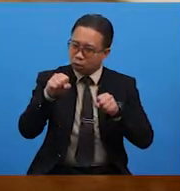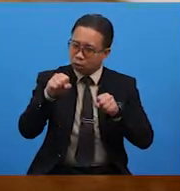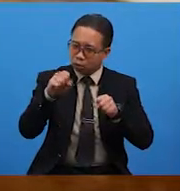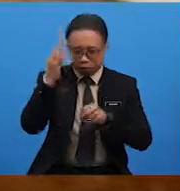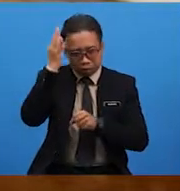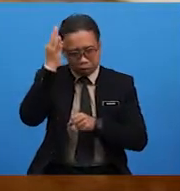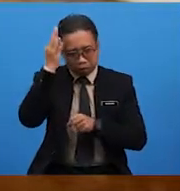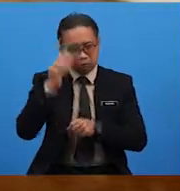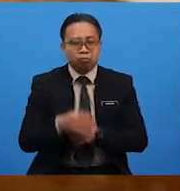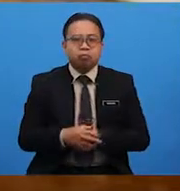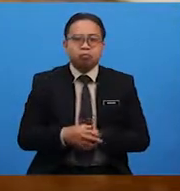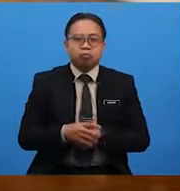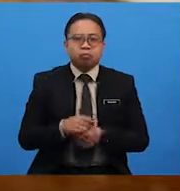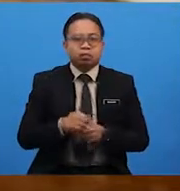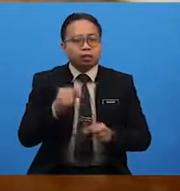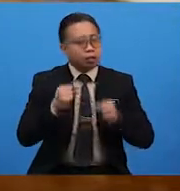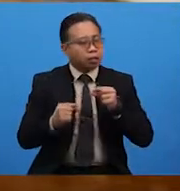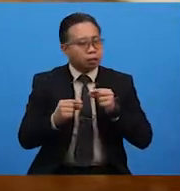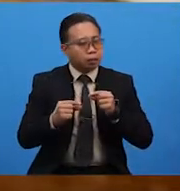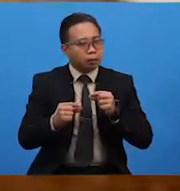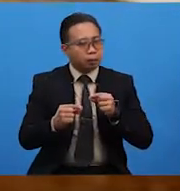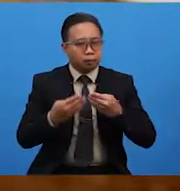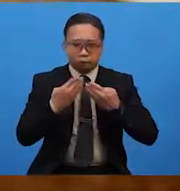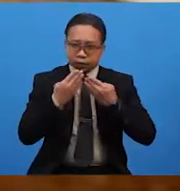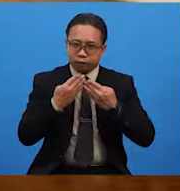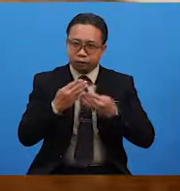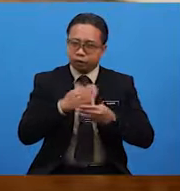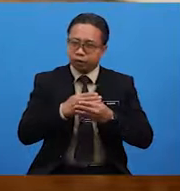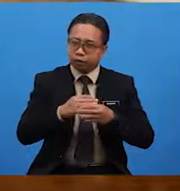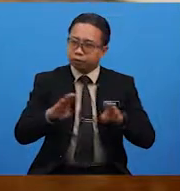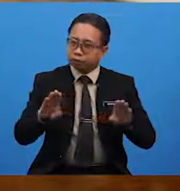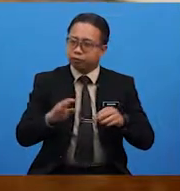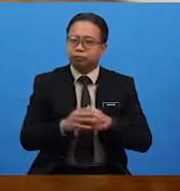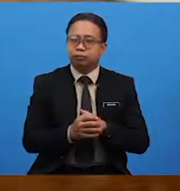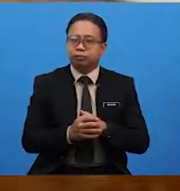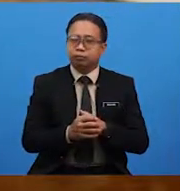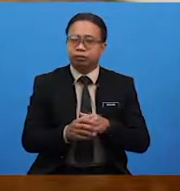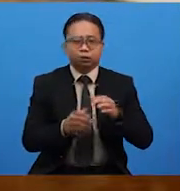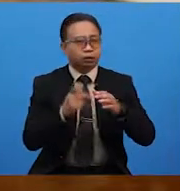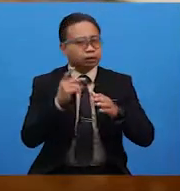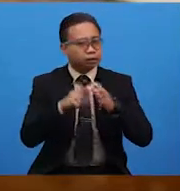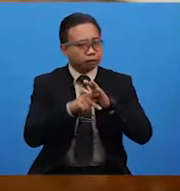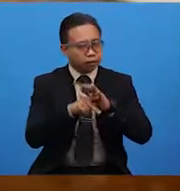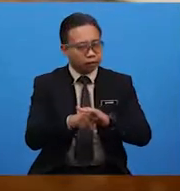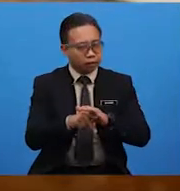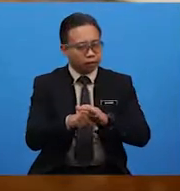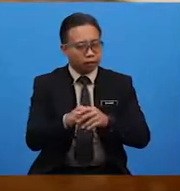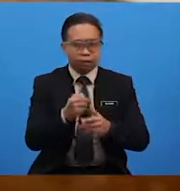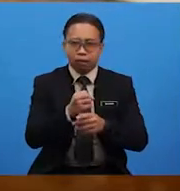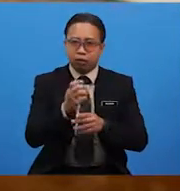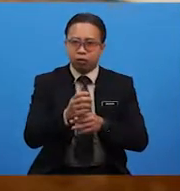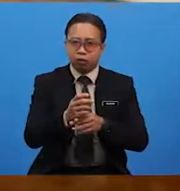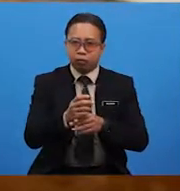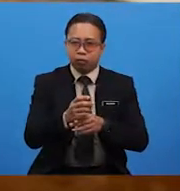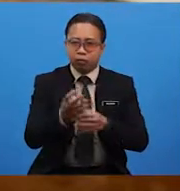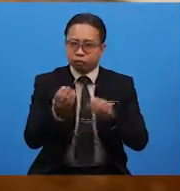dari segi bahasa translate biji perkataan impress itu bermaksud kesan atau kagum tapi itu dari segi bahasa saja